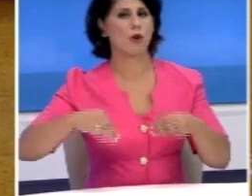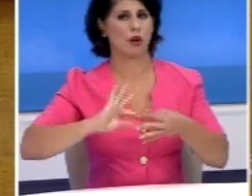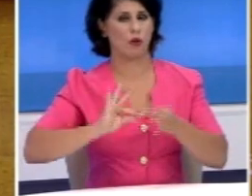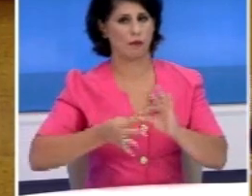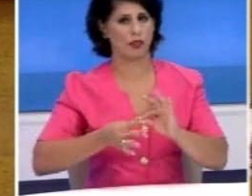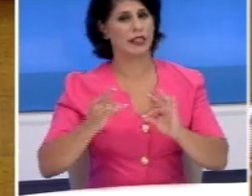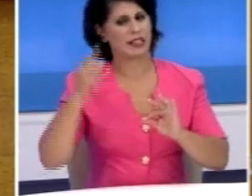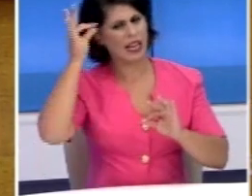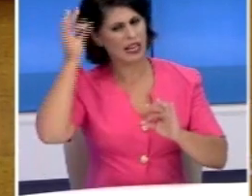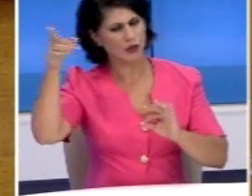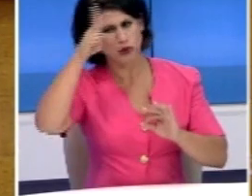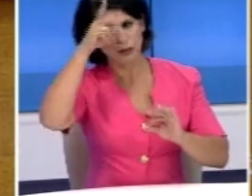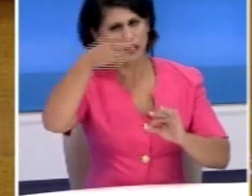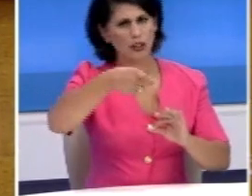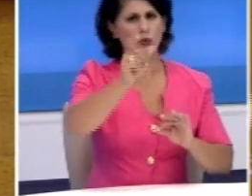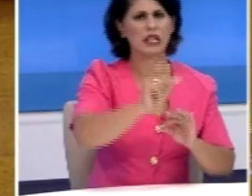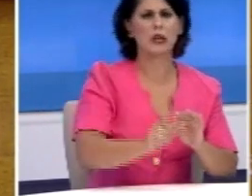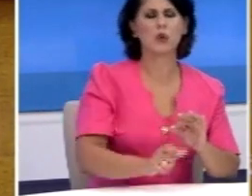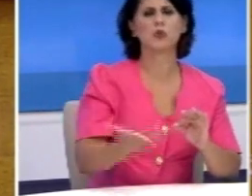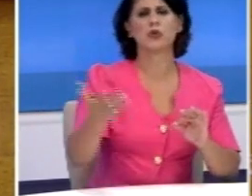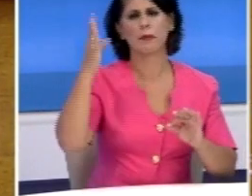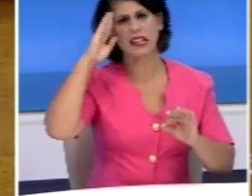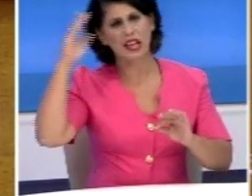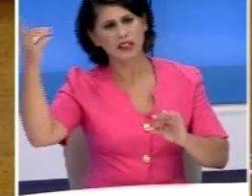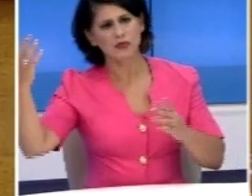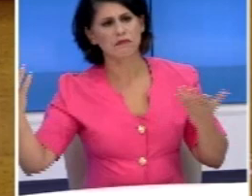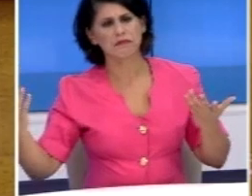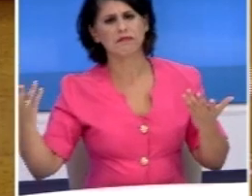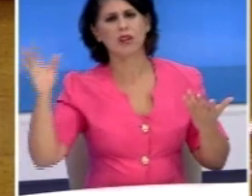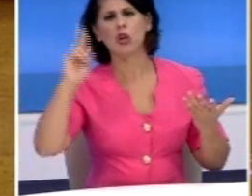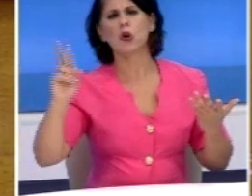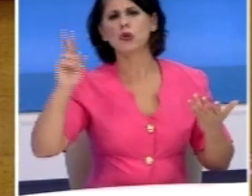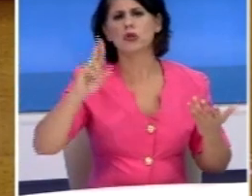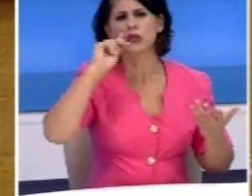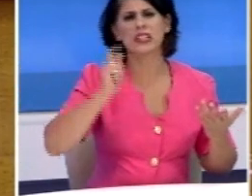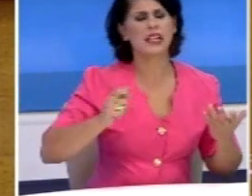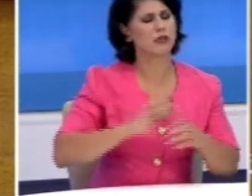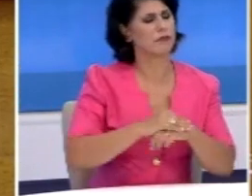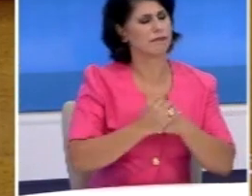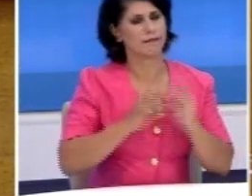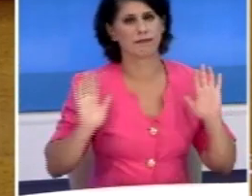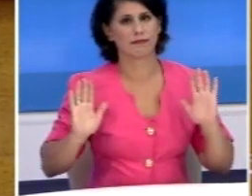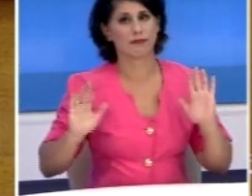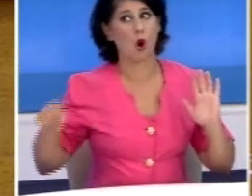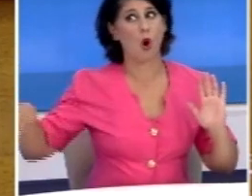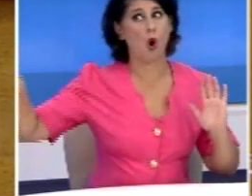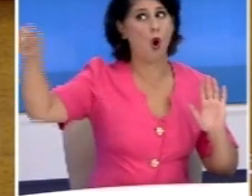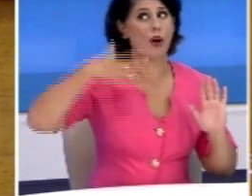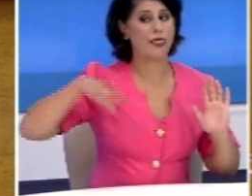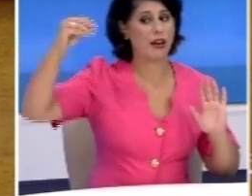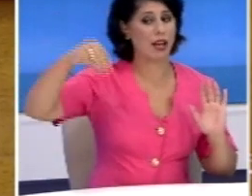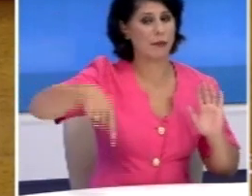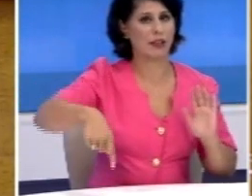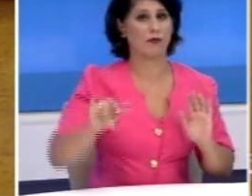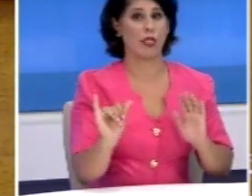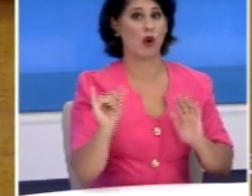ομίλους, είτε γαλλικούς, είτε γερμανικούς, είτε ιταλικούς, είτε αμερικάνικους, είτε ρώσικους, είτε κινέζικους. Γιατί πάνω απ'